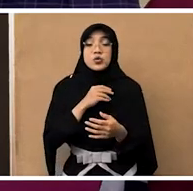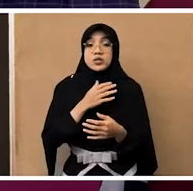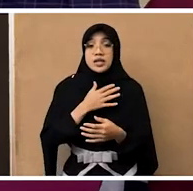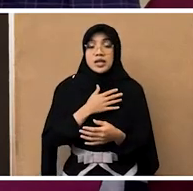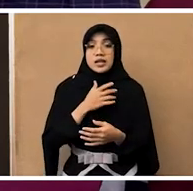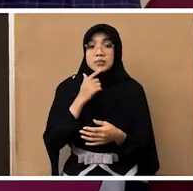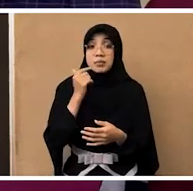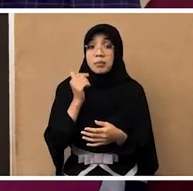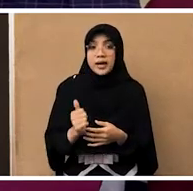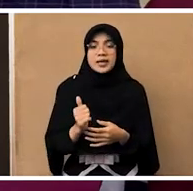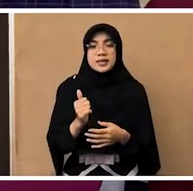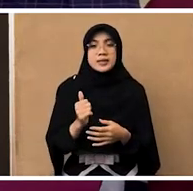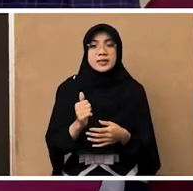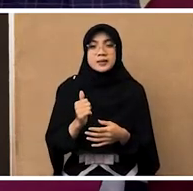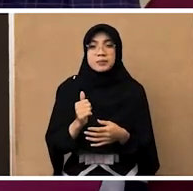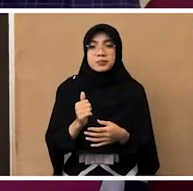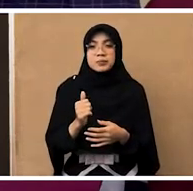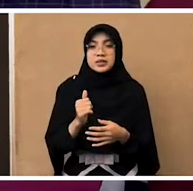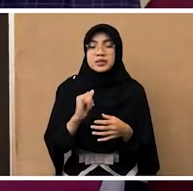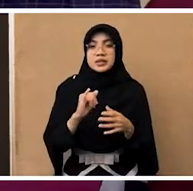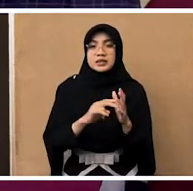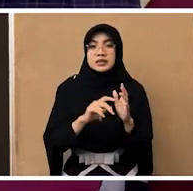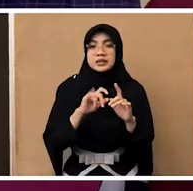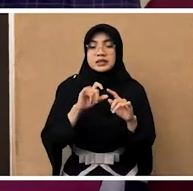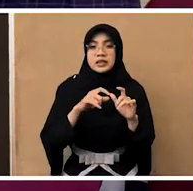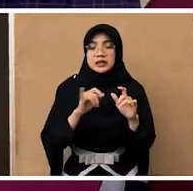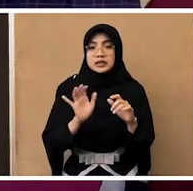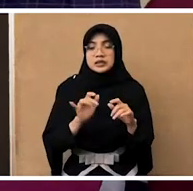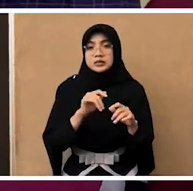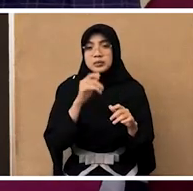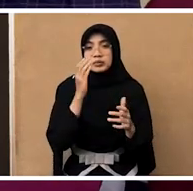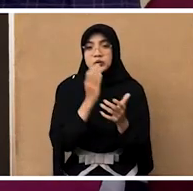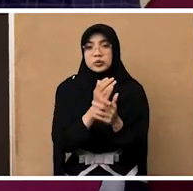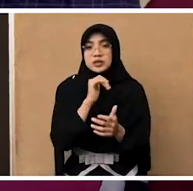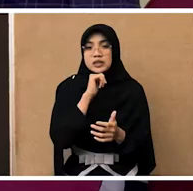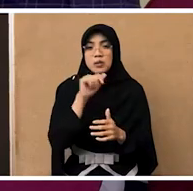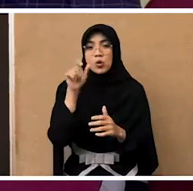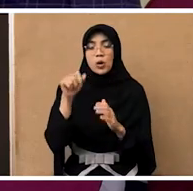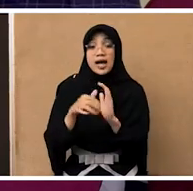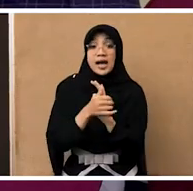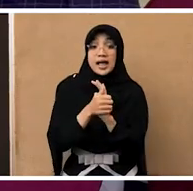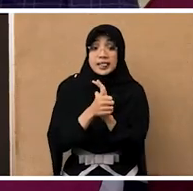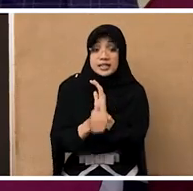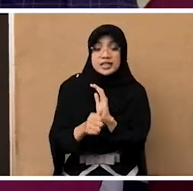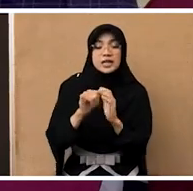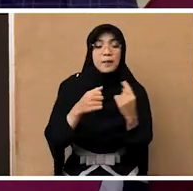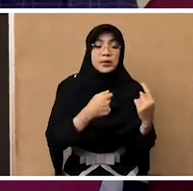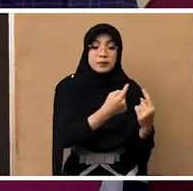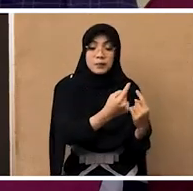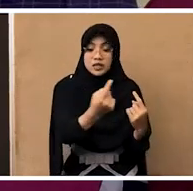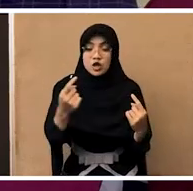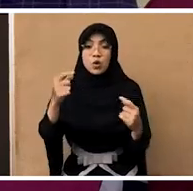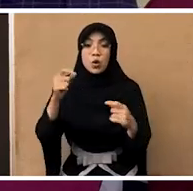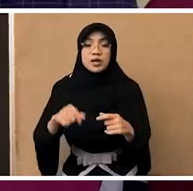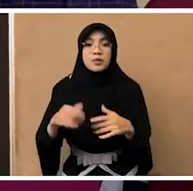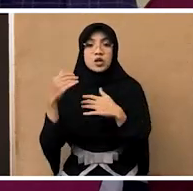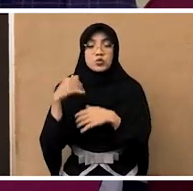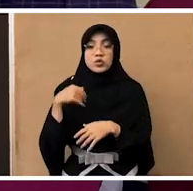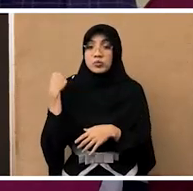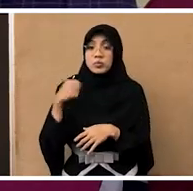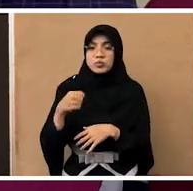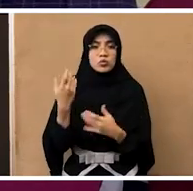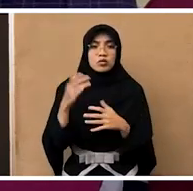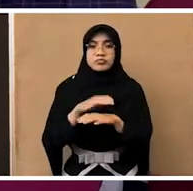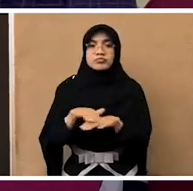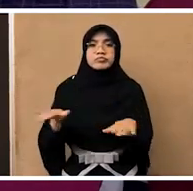jangan dibuat klarifikasi karena Yang menentukan itu kan pasti ahli toh jadi setiap orang yang tidak mampu bertanggung jawab